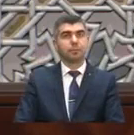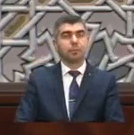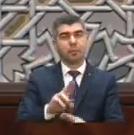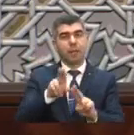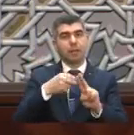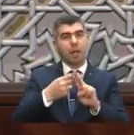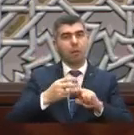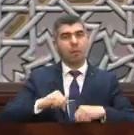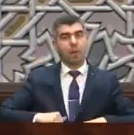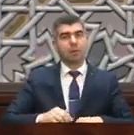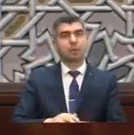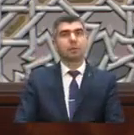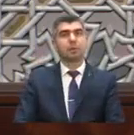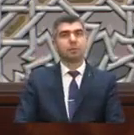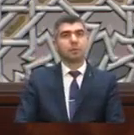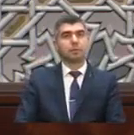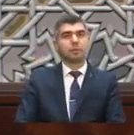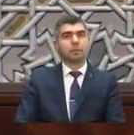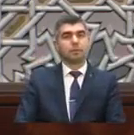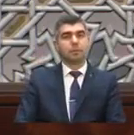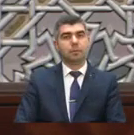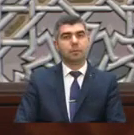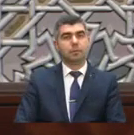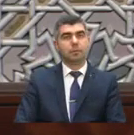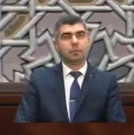جواب السيد الوزير على التعقيب.